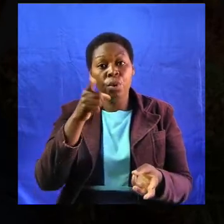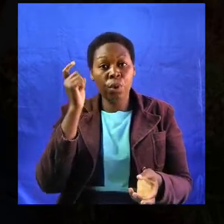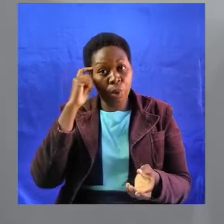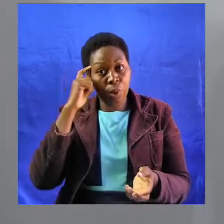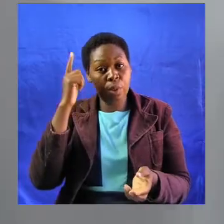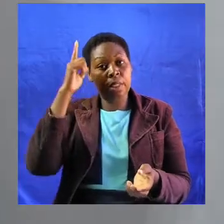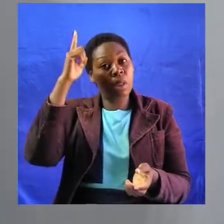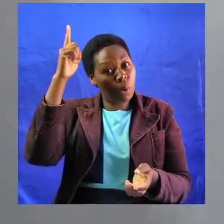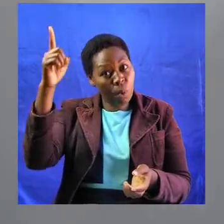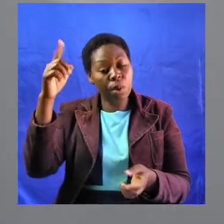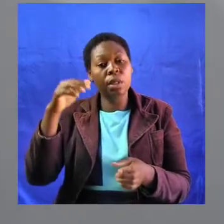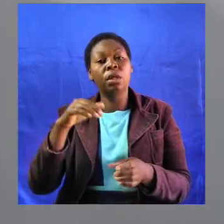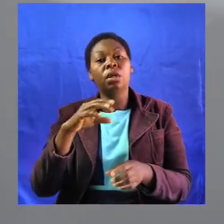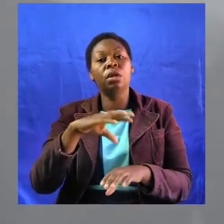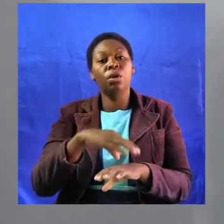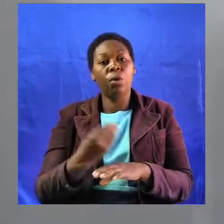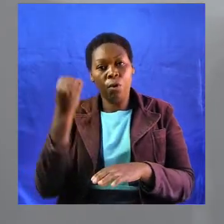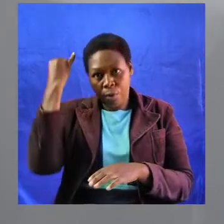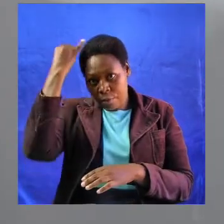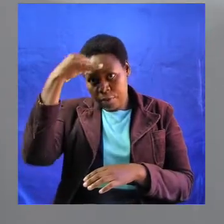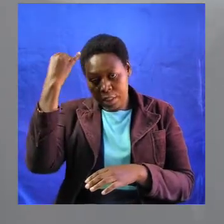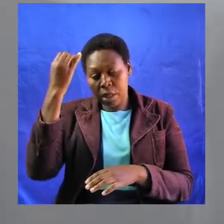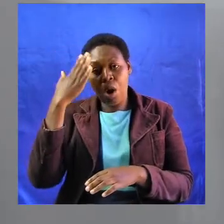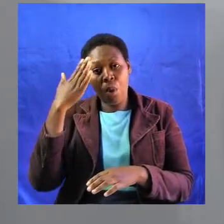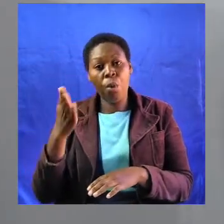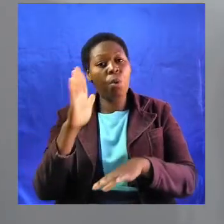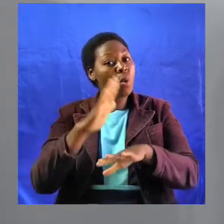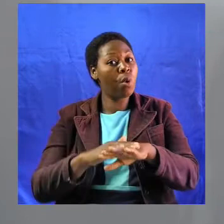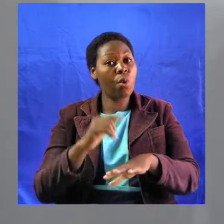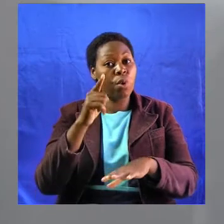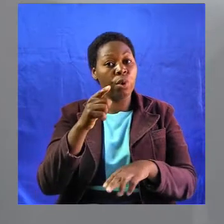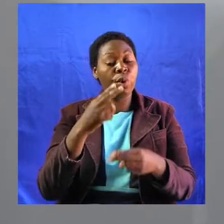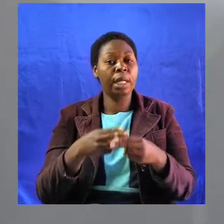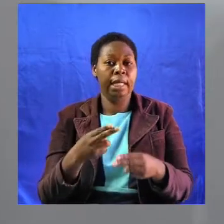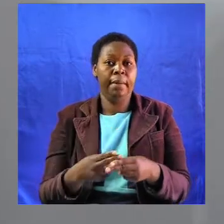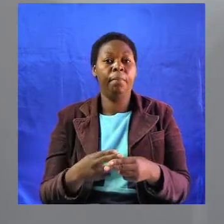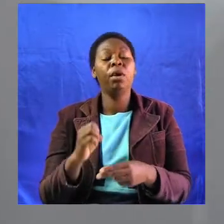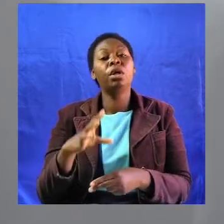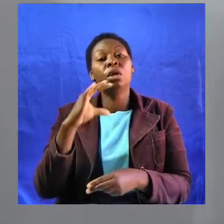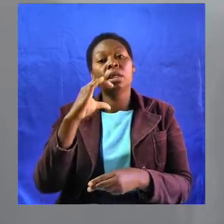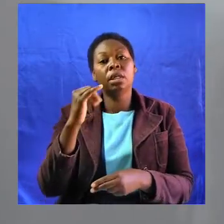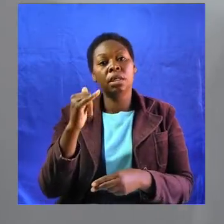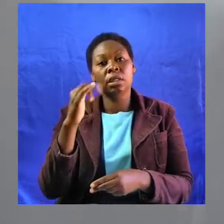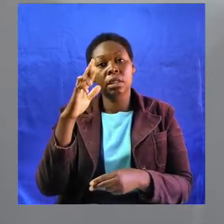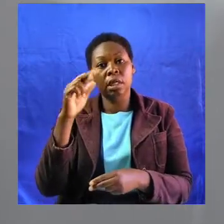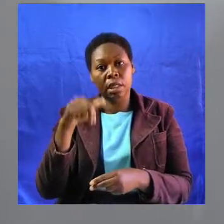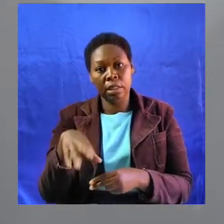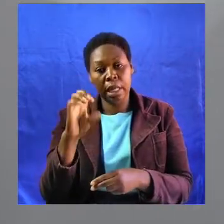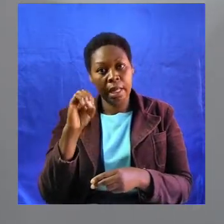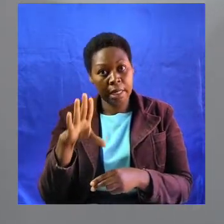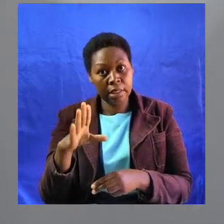rako. Saka Mambo Cyrus vaive mutungamiri wehondo yeumambo vaive